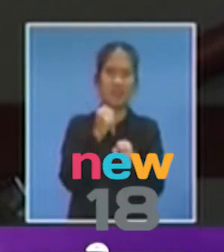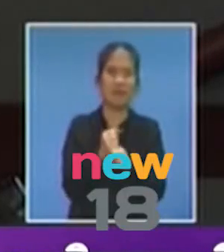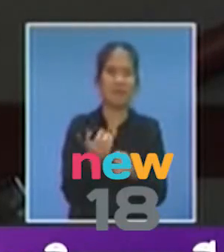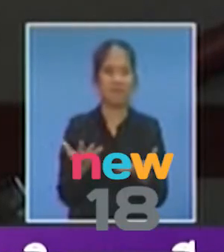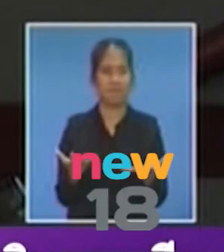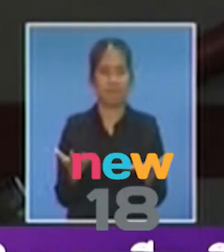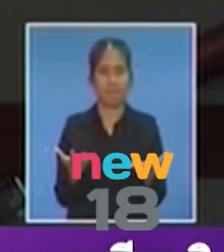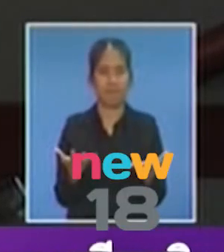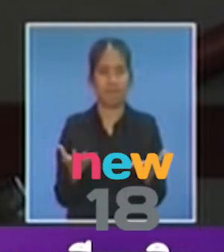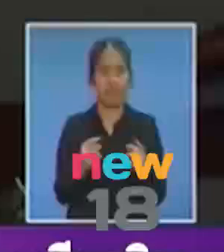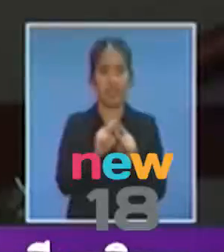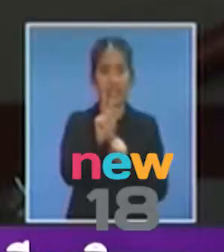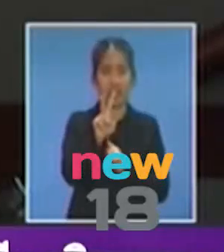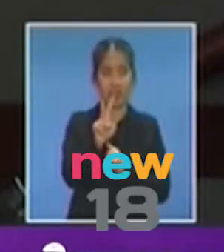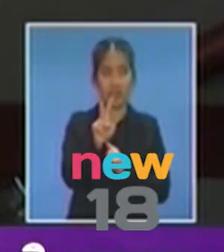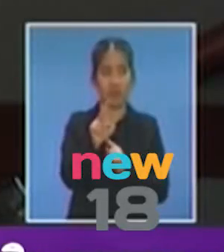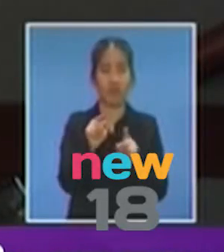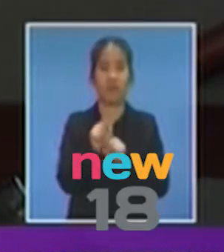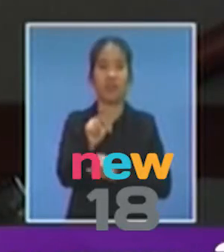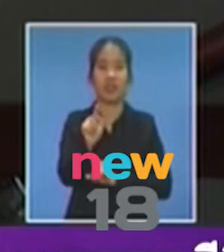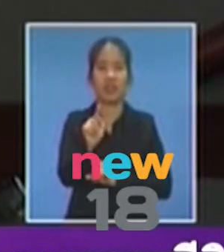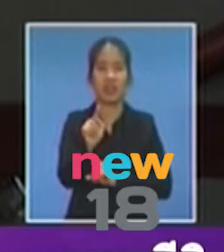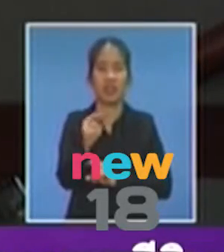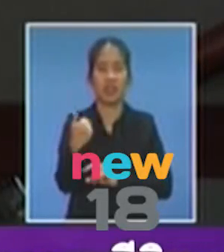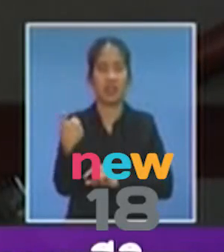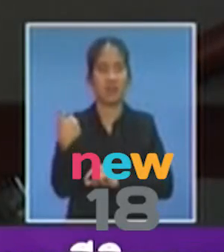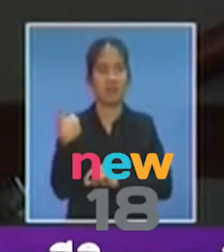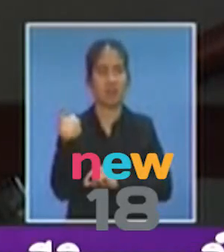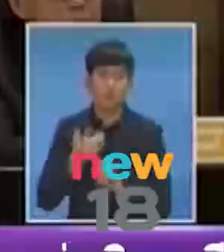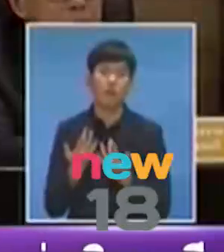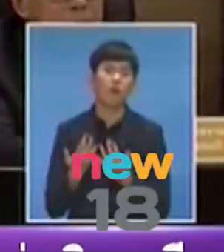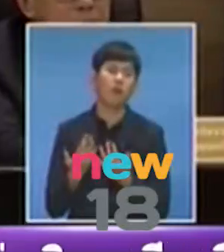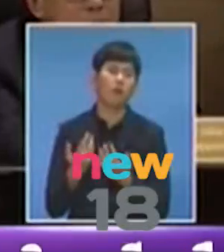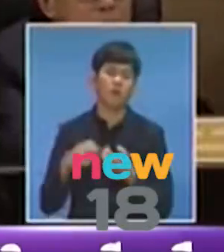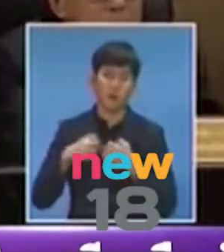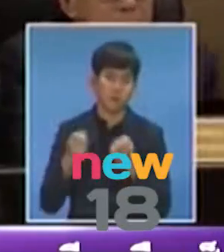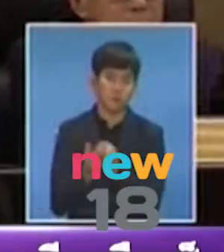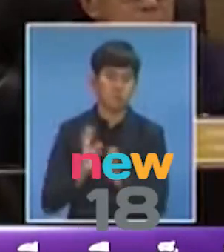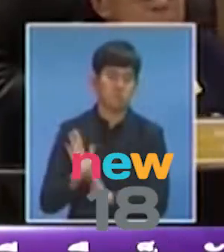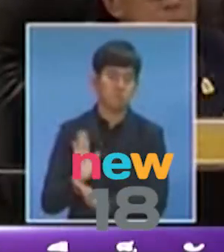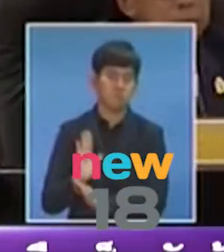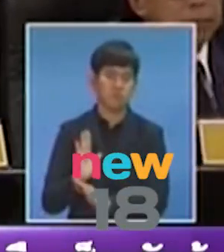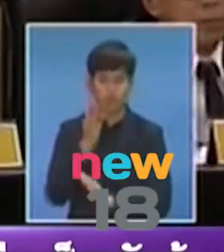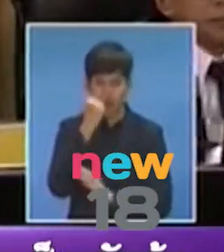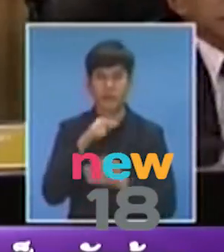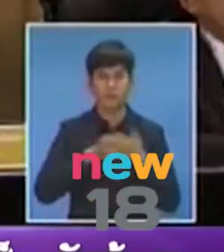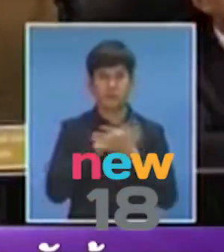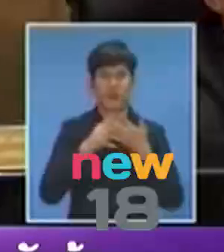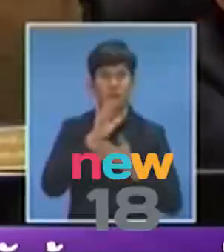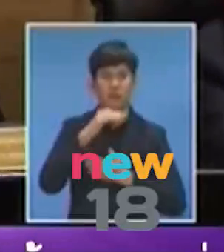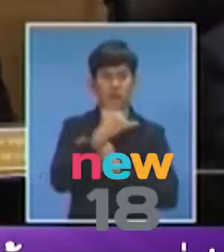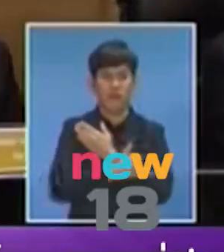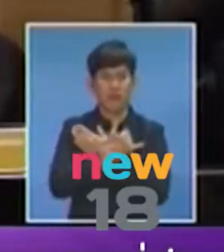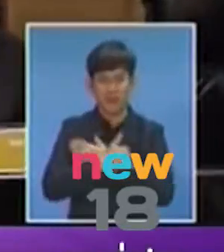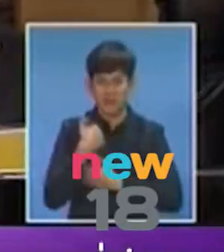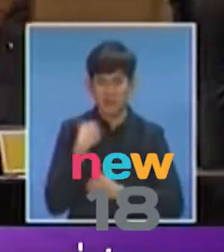รีได้กล่าวต่อหลังจากการรับงานปฏิรูปจากสปท.ว่านับตั้งแต่วันที่22พฤษภาคม2557มีปัญหาสะสมม